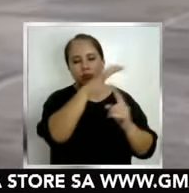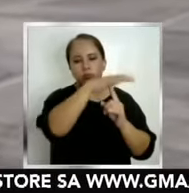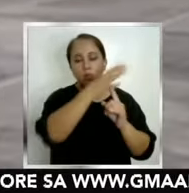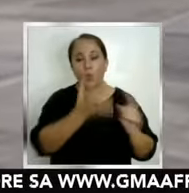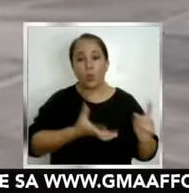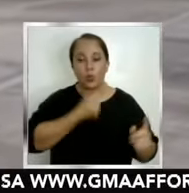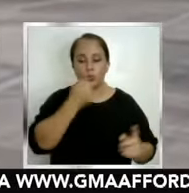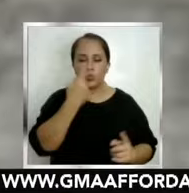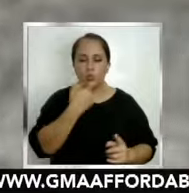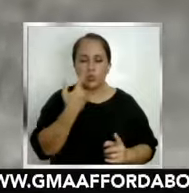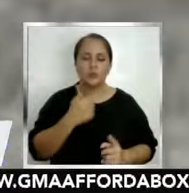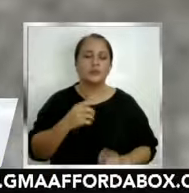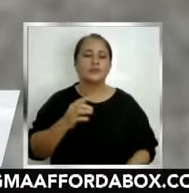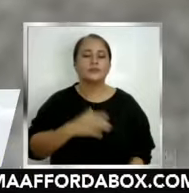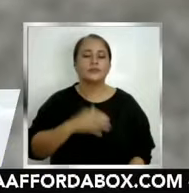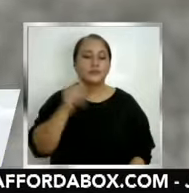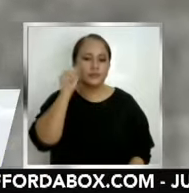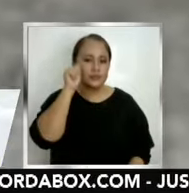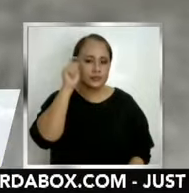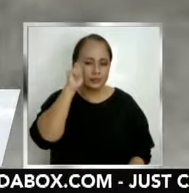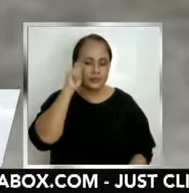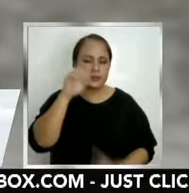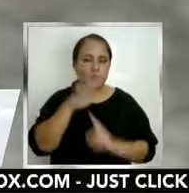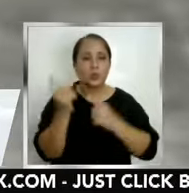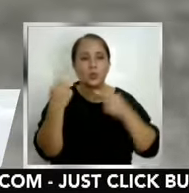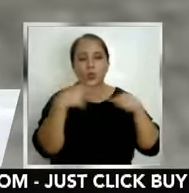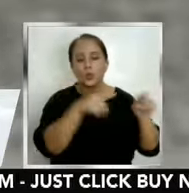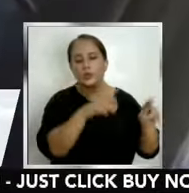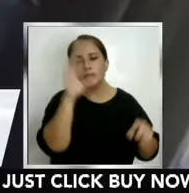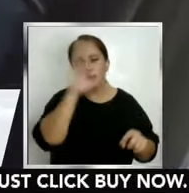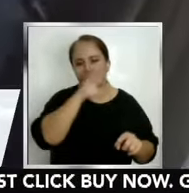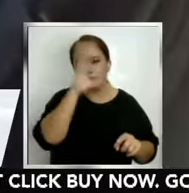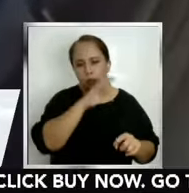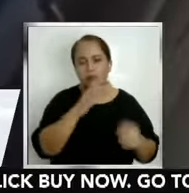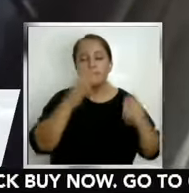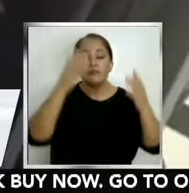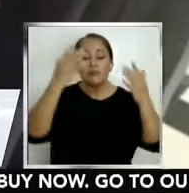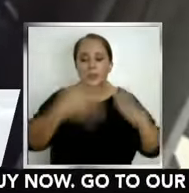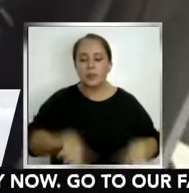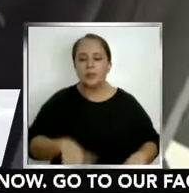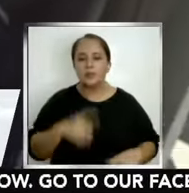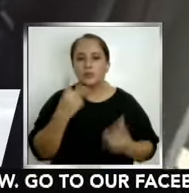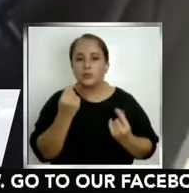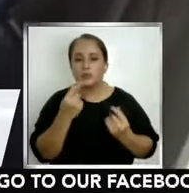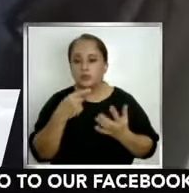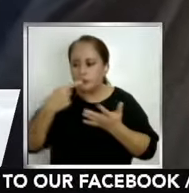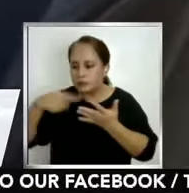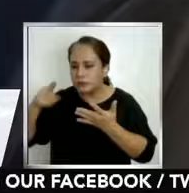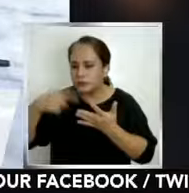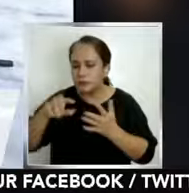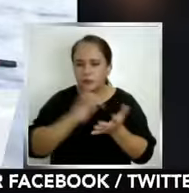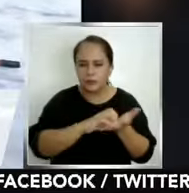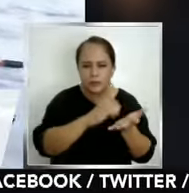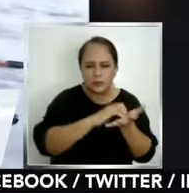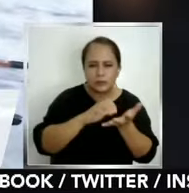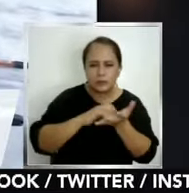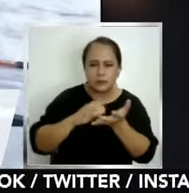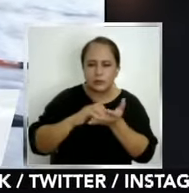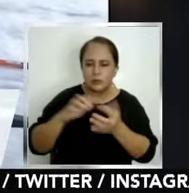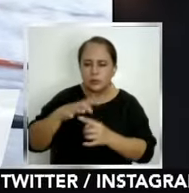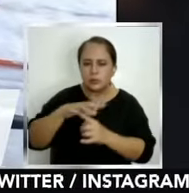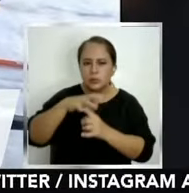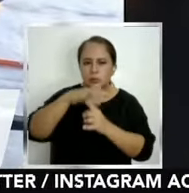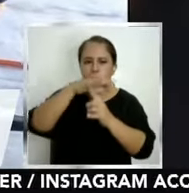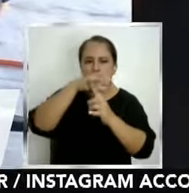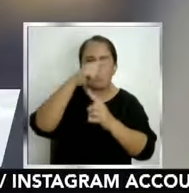Teves patungong Cebu. Nagsagawa muna ang mga piloto ng PNP Air Unit ng ground run, hovering, and take-off sa itim na chopper na sinasabing